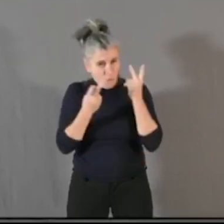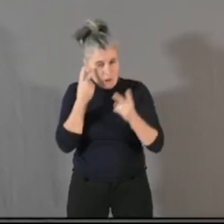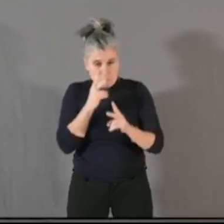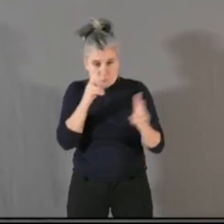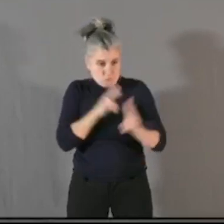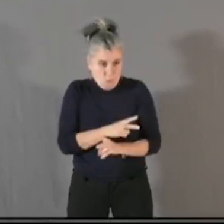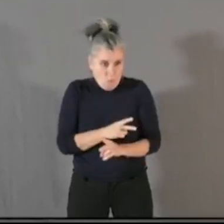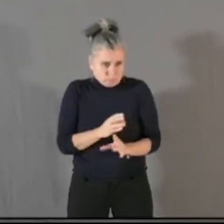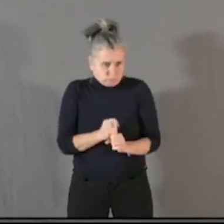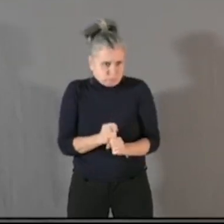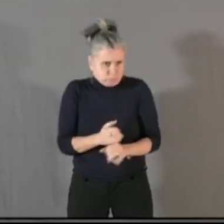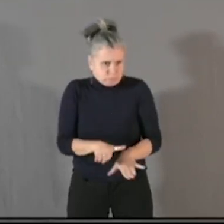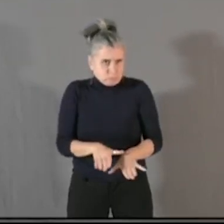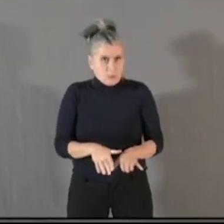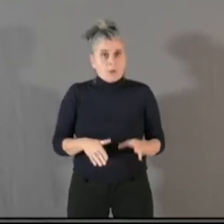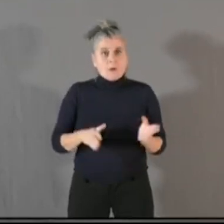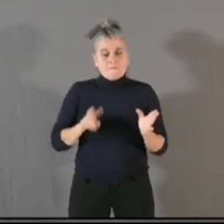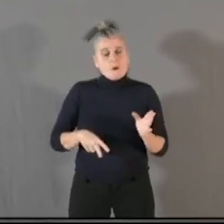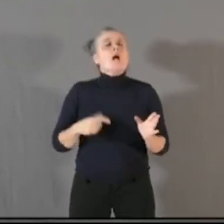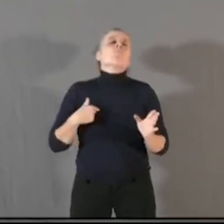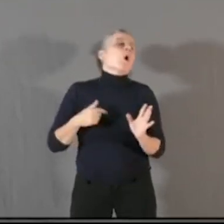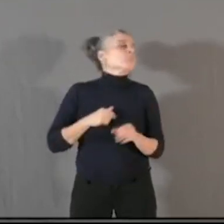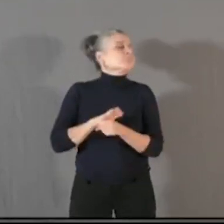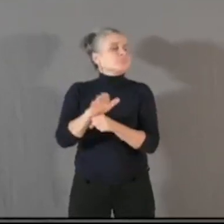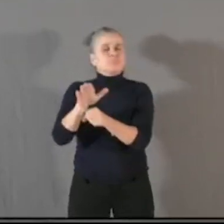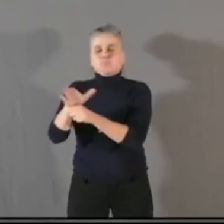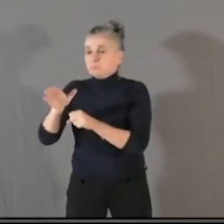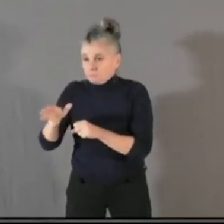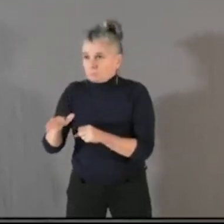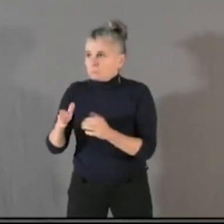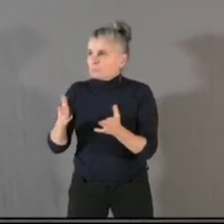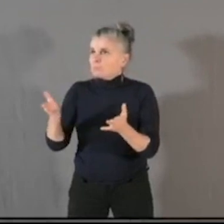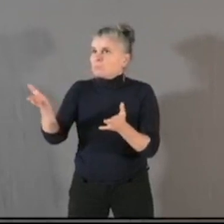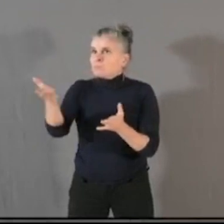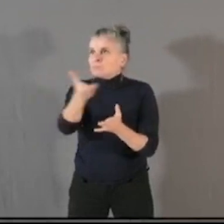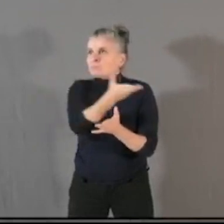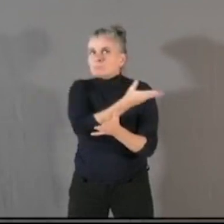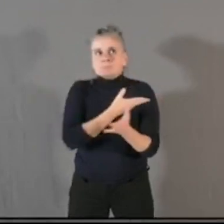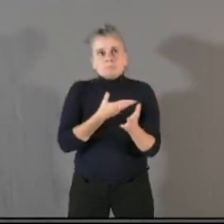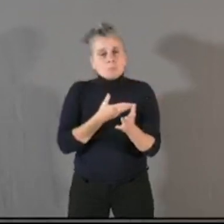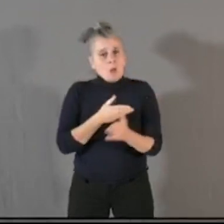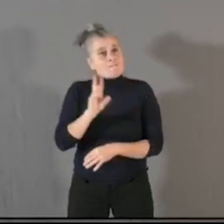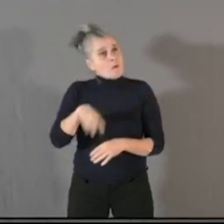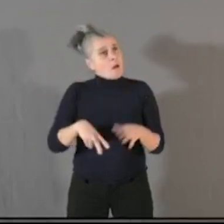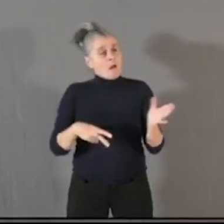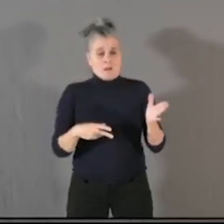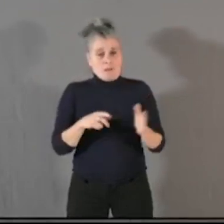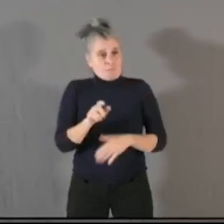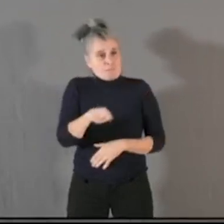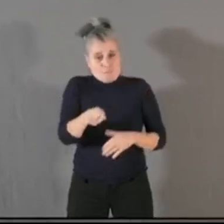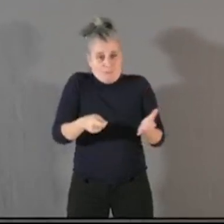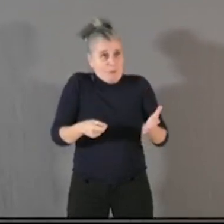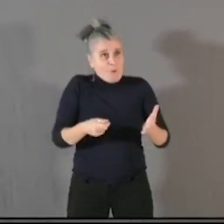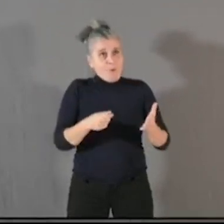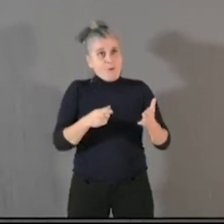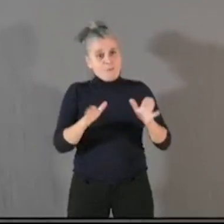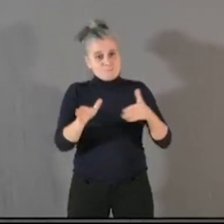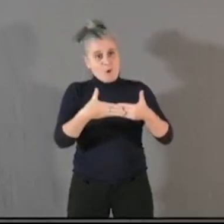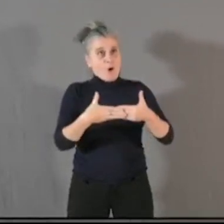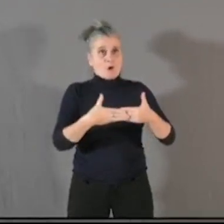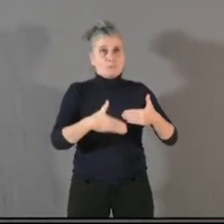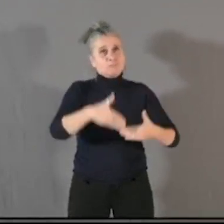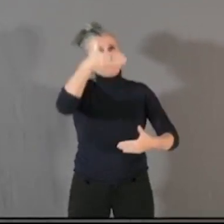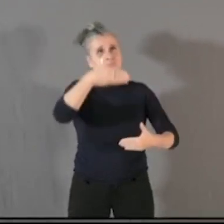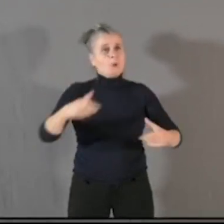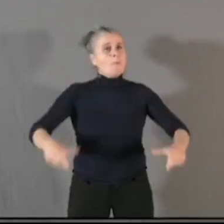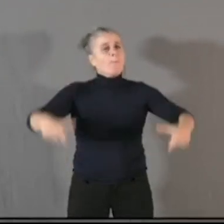rendu il y a quelques jours pour un autre sujet, mais vous pourrez observer qu'il y a des magnifiques portes à la base, des magnifiques portes sur des immeubles